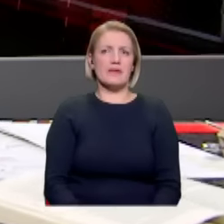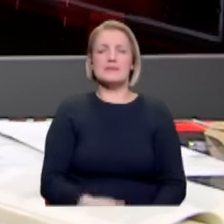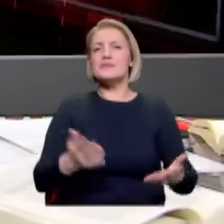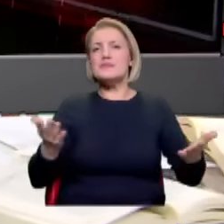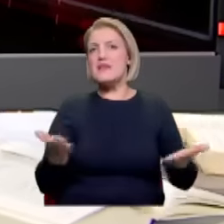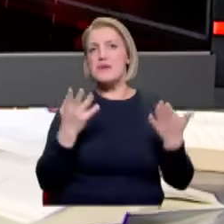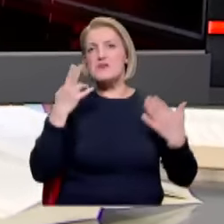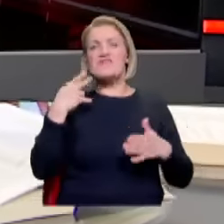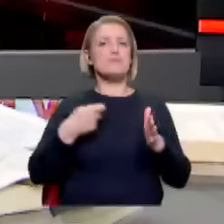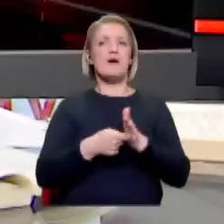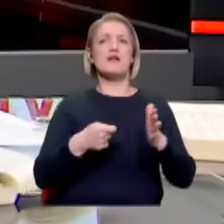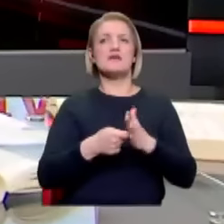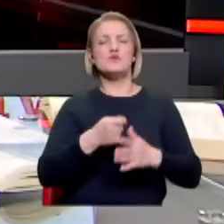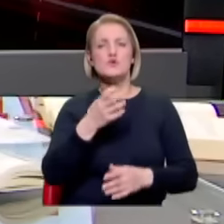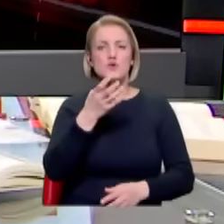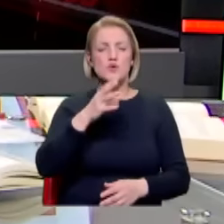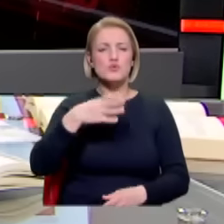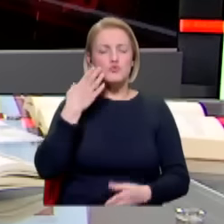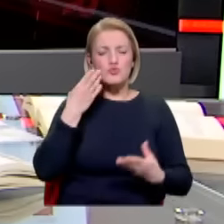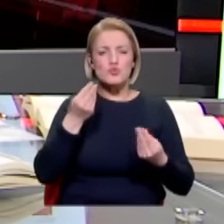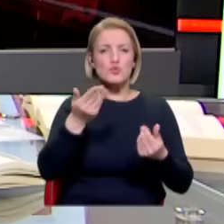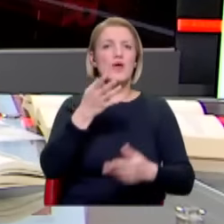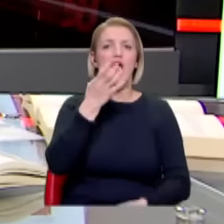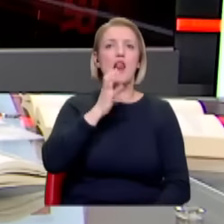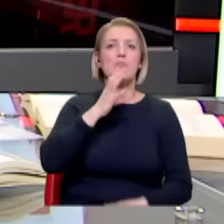Neymiş efendim adı? Çürük elma operasyonuymuş.